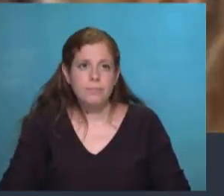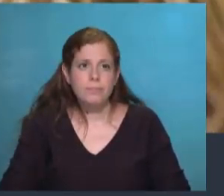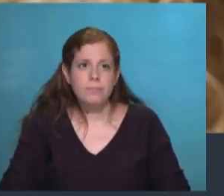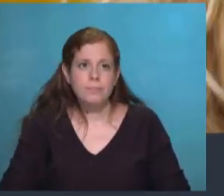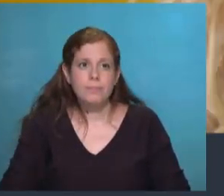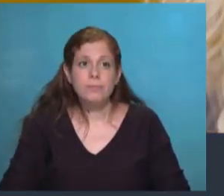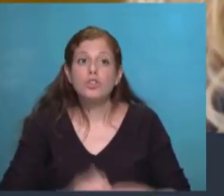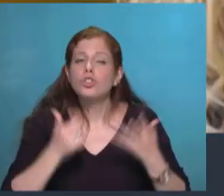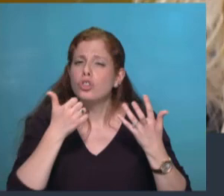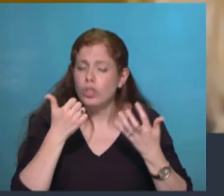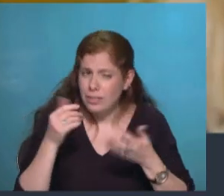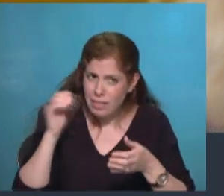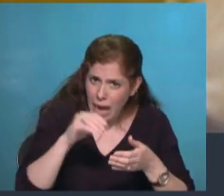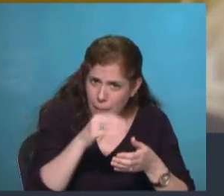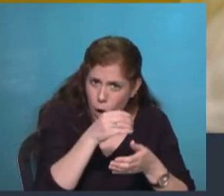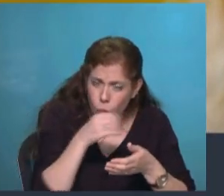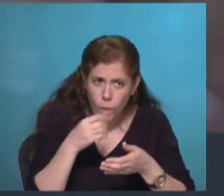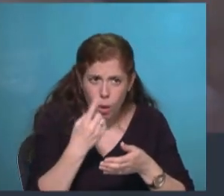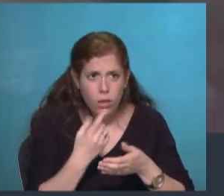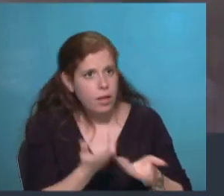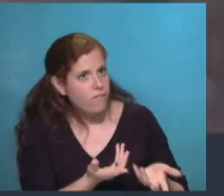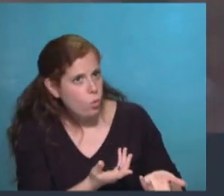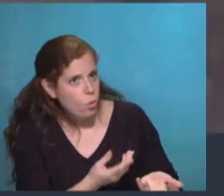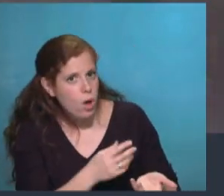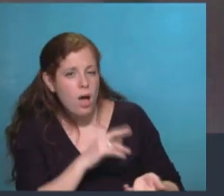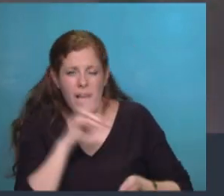שעשים כמה כדורים, לא כדור אחד. איפה? למה?